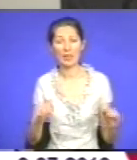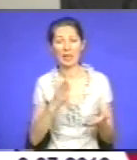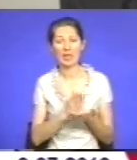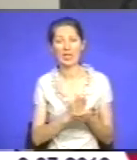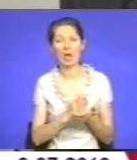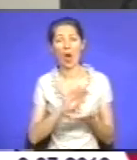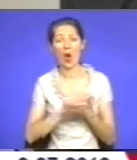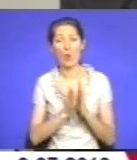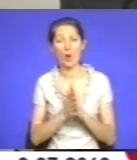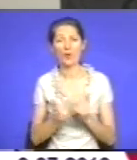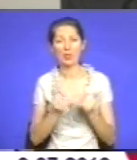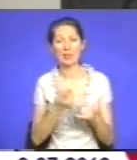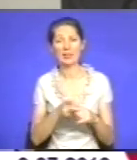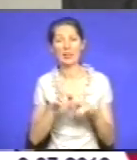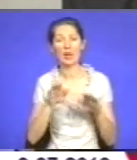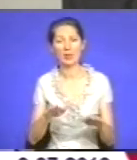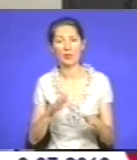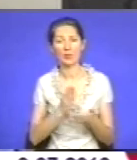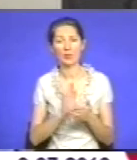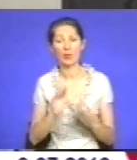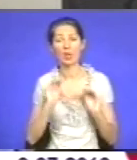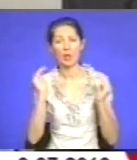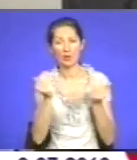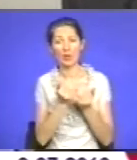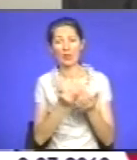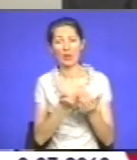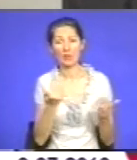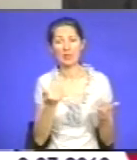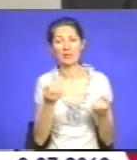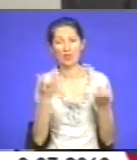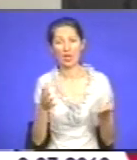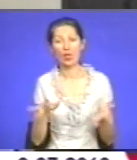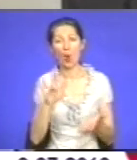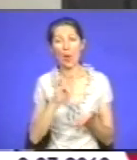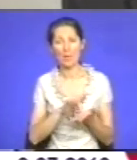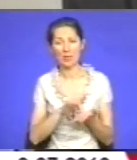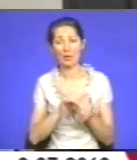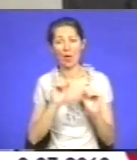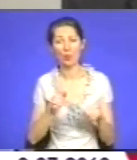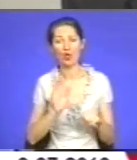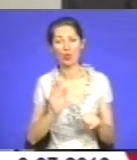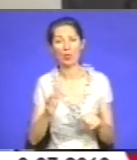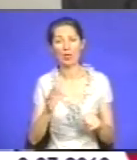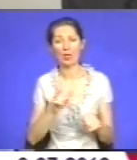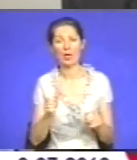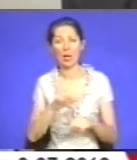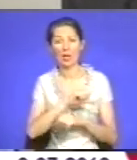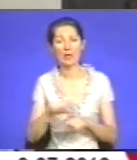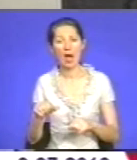певні умови для цих місць, вони мають бути дещо ізольовані від звичайного міста, вони можуть бути знаходитися за